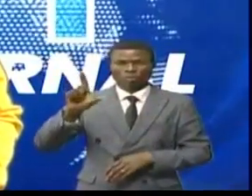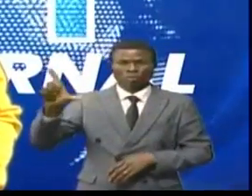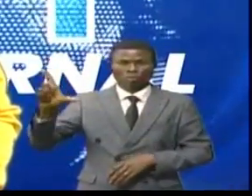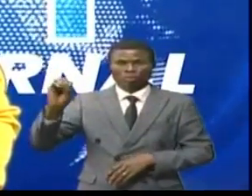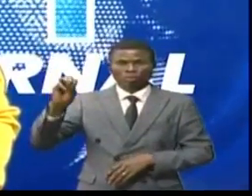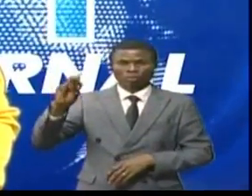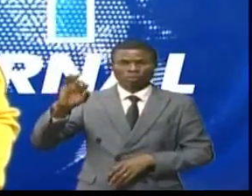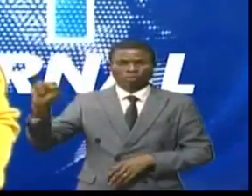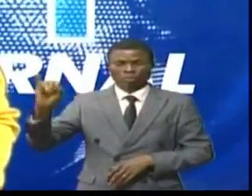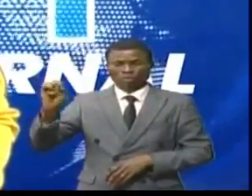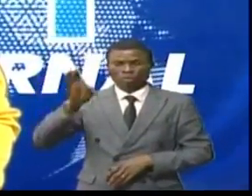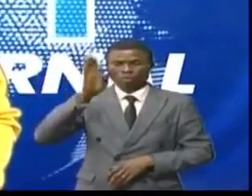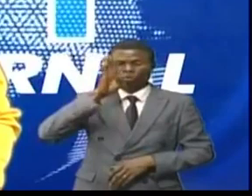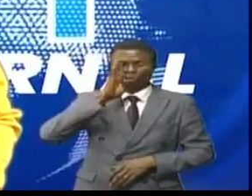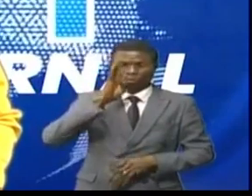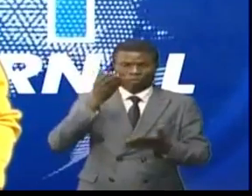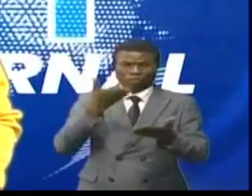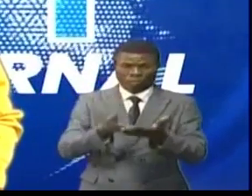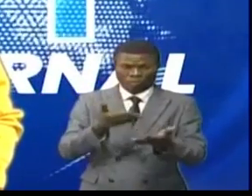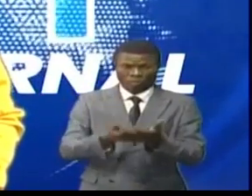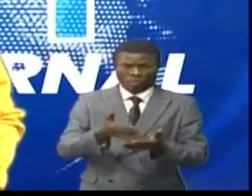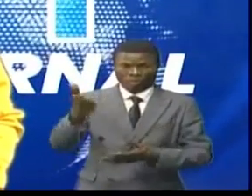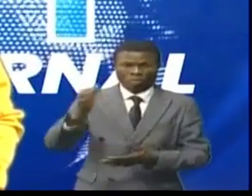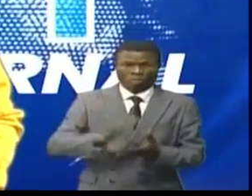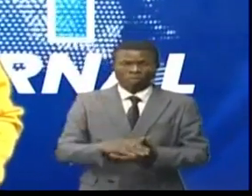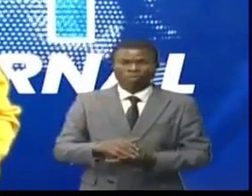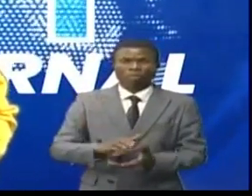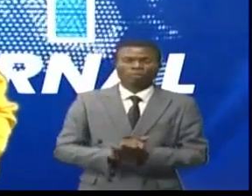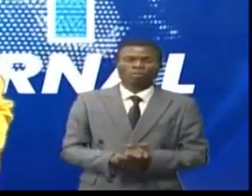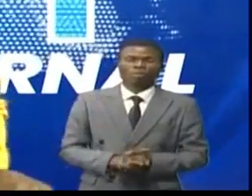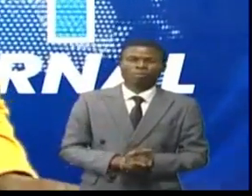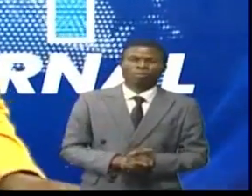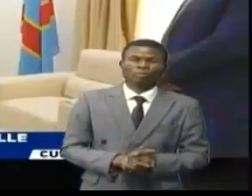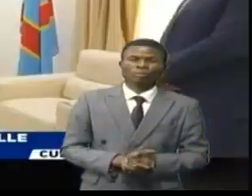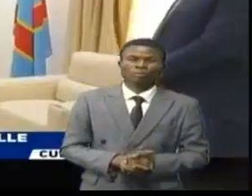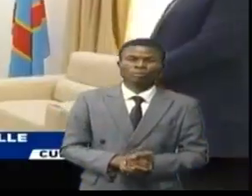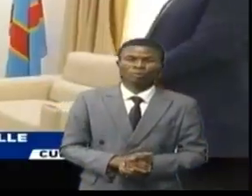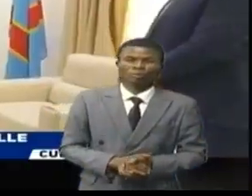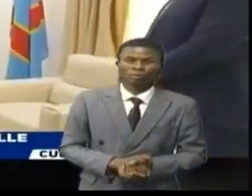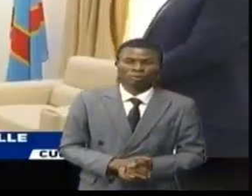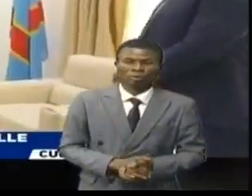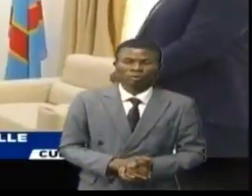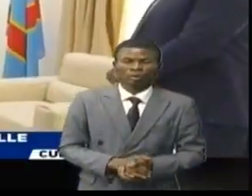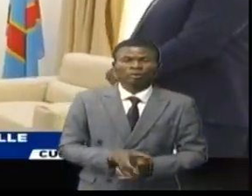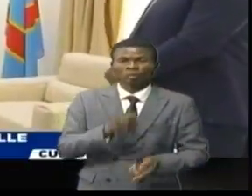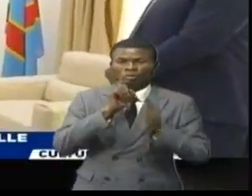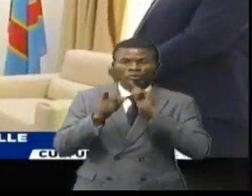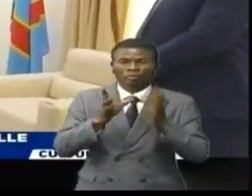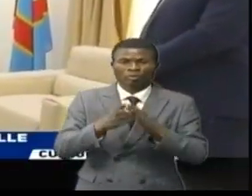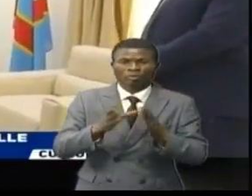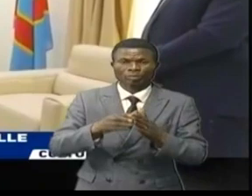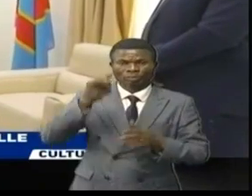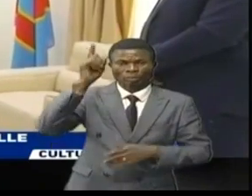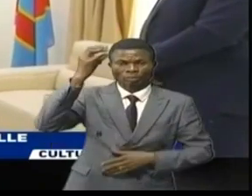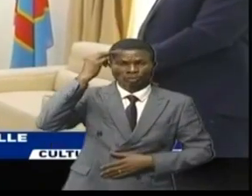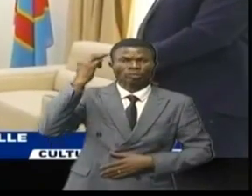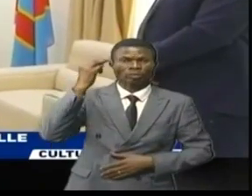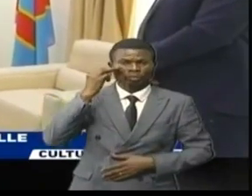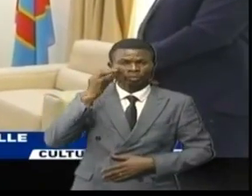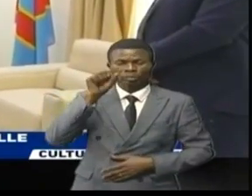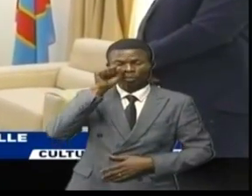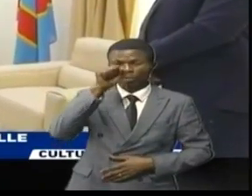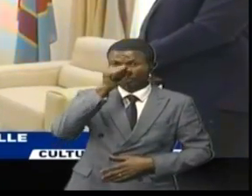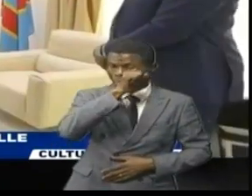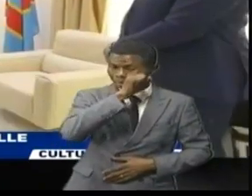capitale congolaise. Patito Ndwangu, Julien Piana, Marcel Mubinga. Discuter avec le Premier ministre Jean-Michel